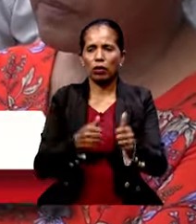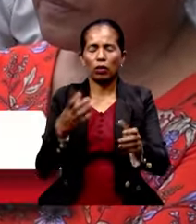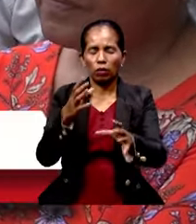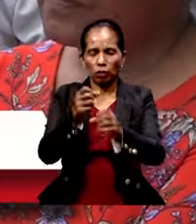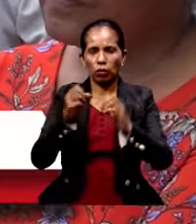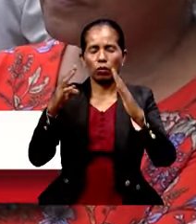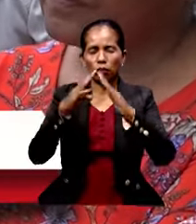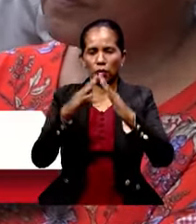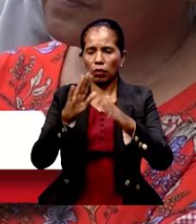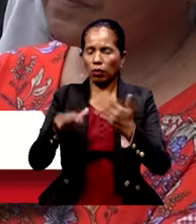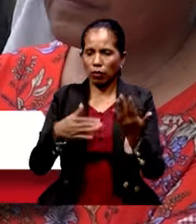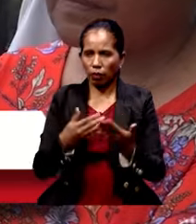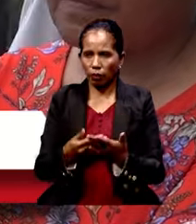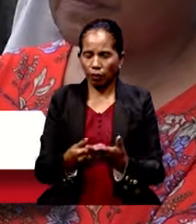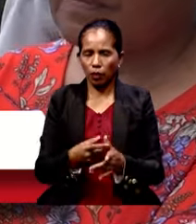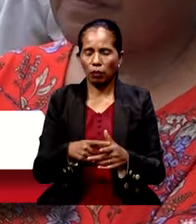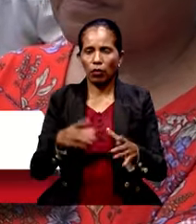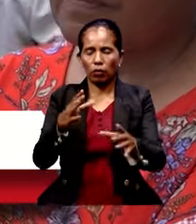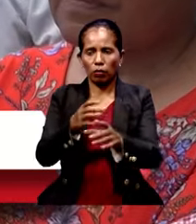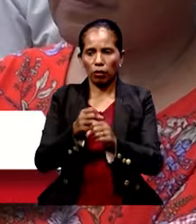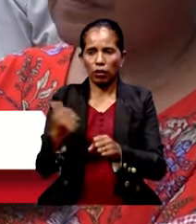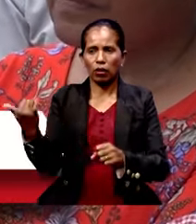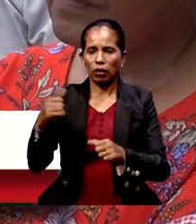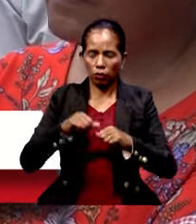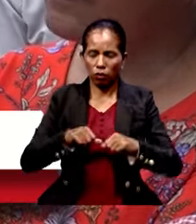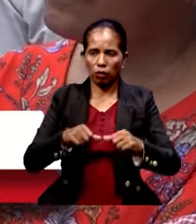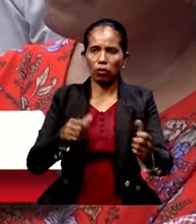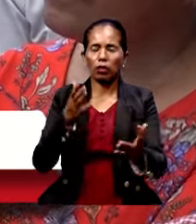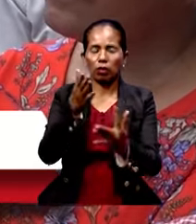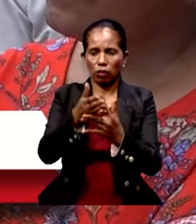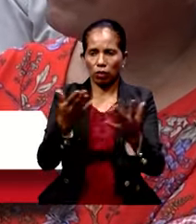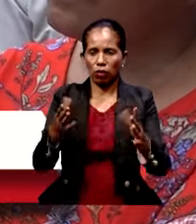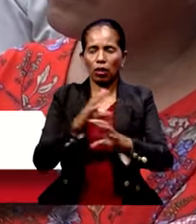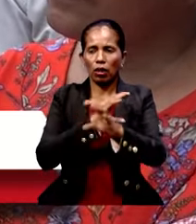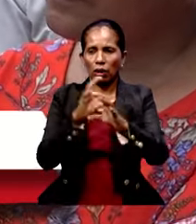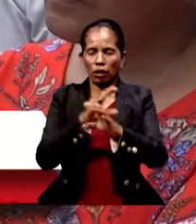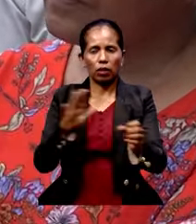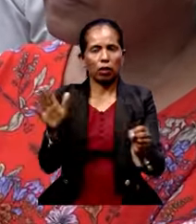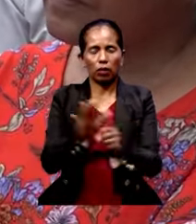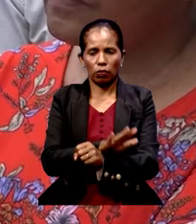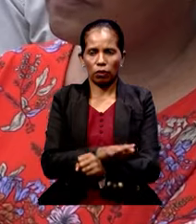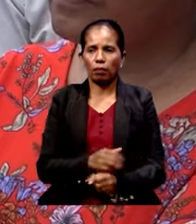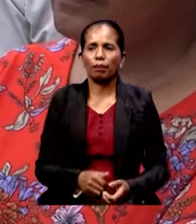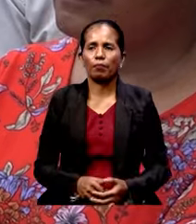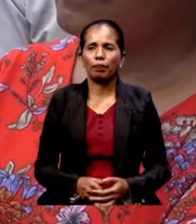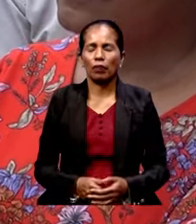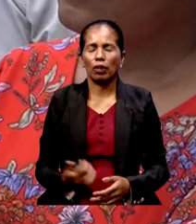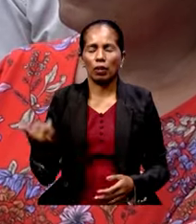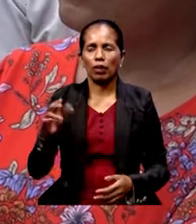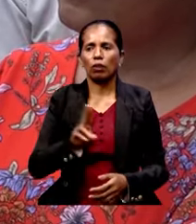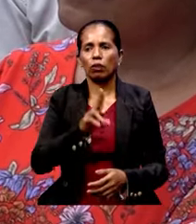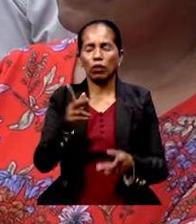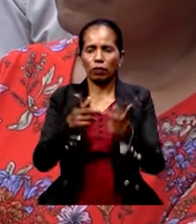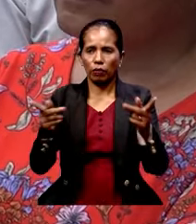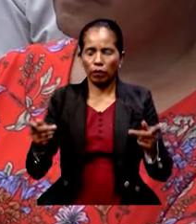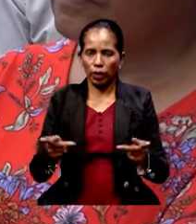sir ne. Mas di paita sobuti ya, sir kontinua tama fila fale ate agora kareta na konu tandet. E sir okupamos arredor